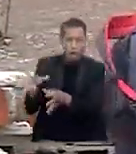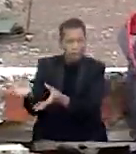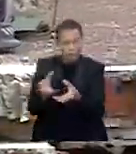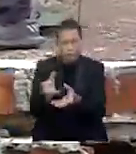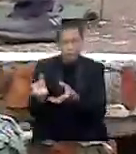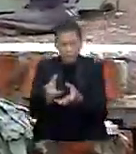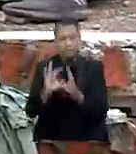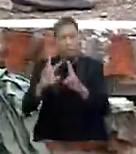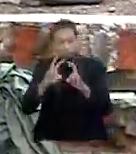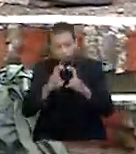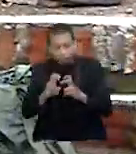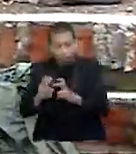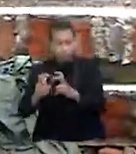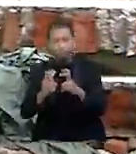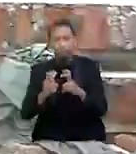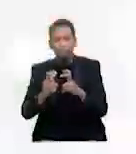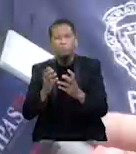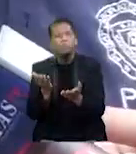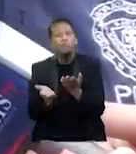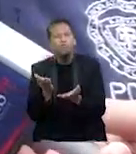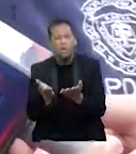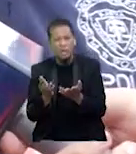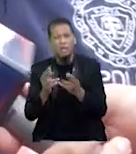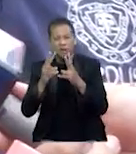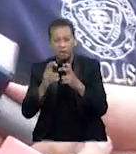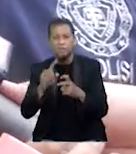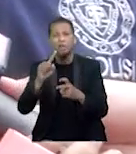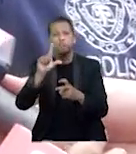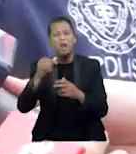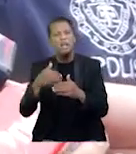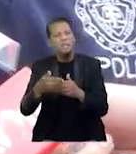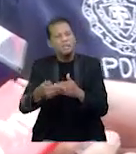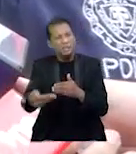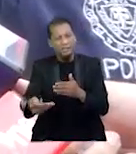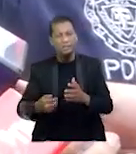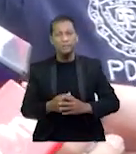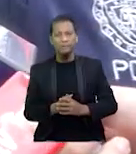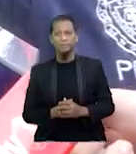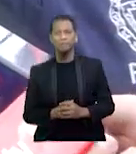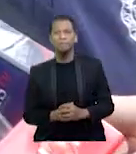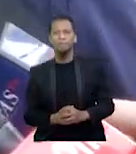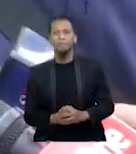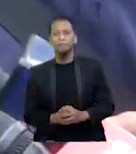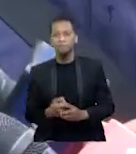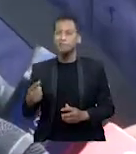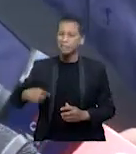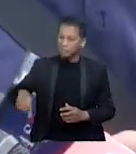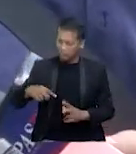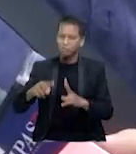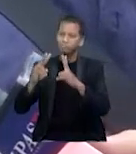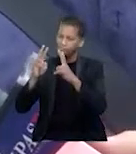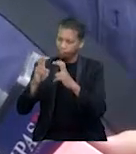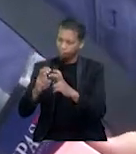Pengujian Puslap 4 diperkirakan 1 bulan. Di mana kita memeriksa failure analysis, bagaimana itu kegagalan